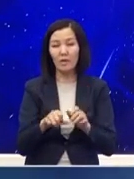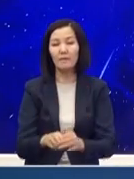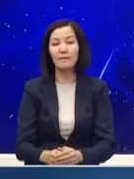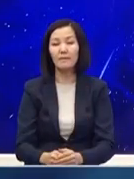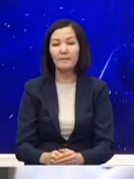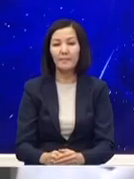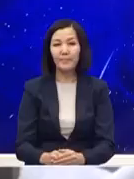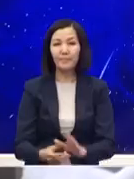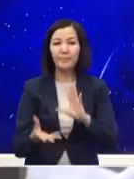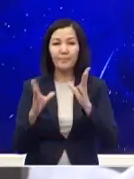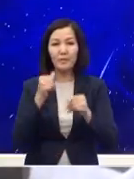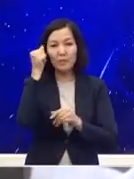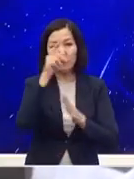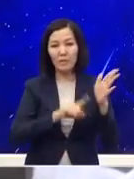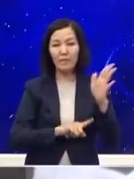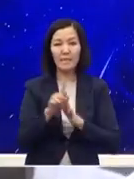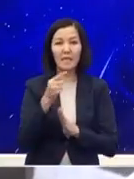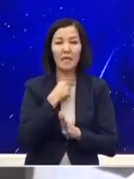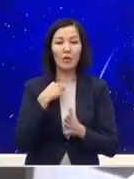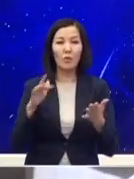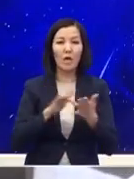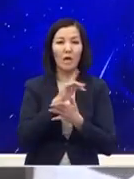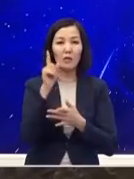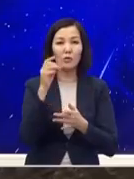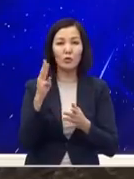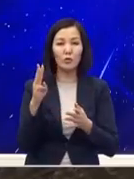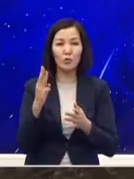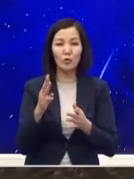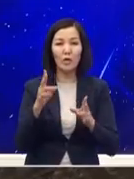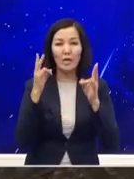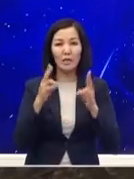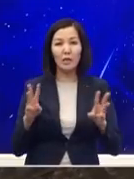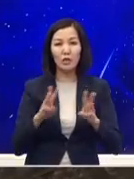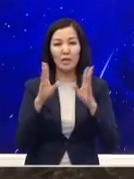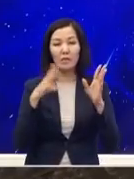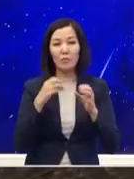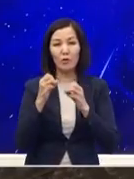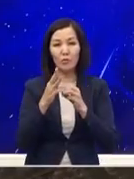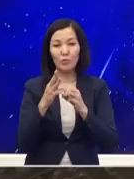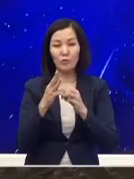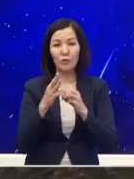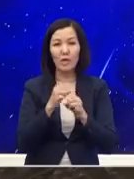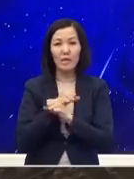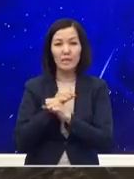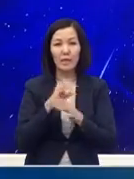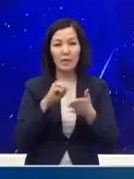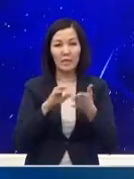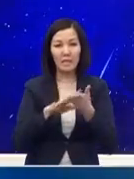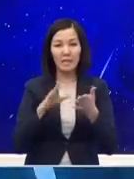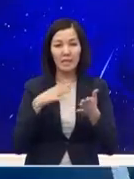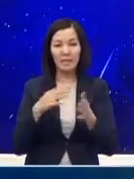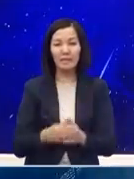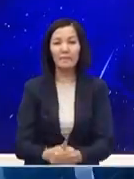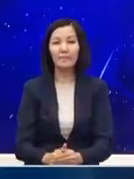8-702-725-85-31. Жалпы жыл басынан бери Талдыкорган каласында 103 өрт окуясы болган, онун 13-ы саяжайларда тиркелген.